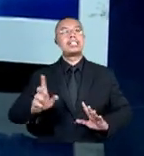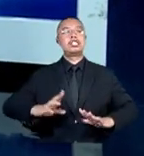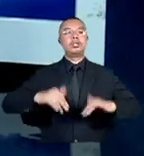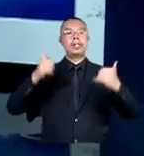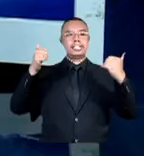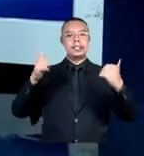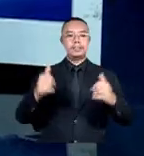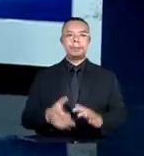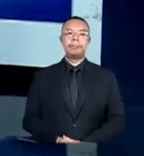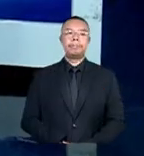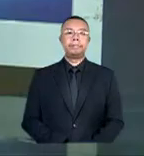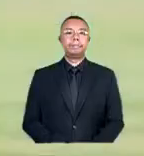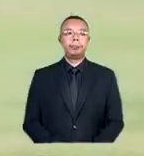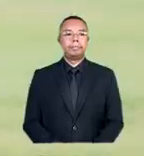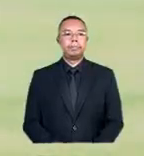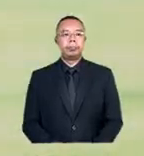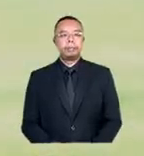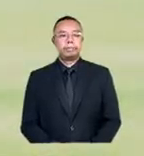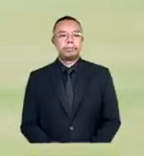juga.